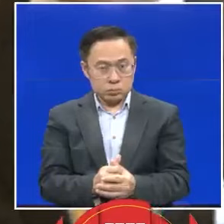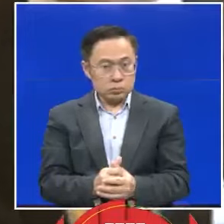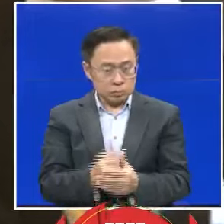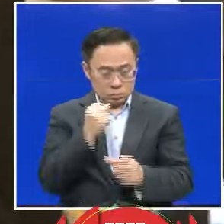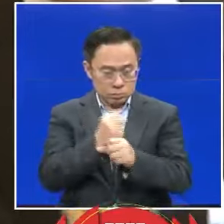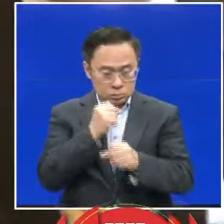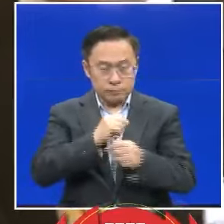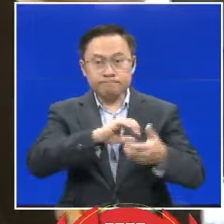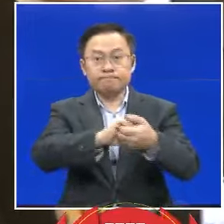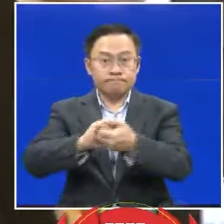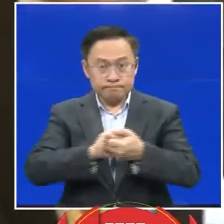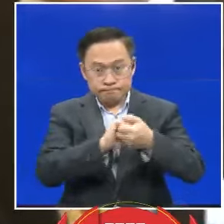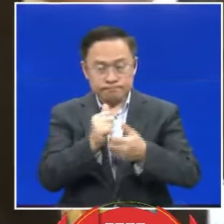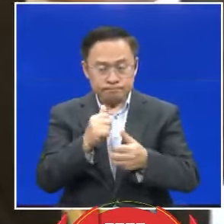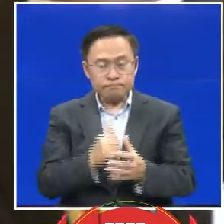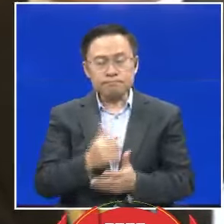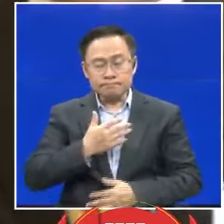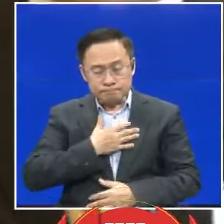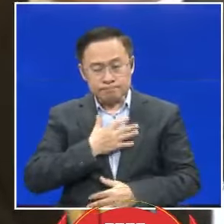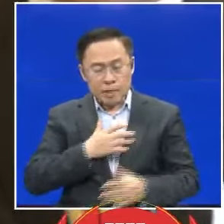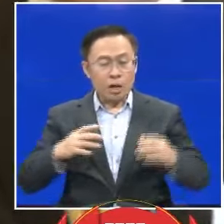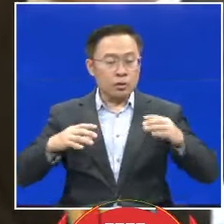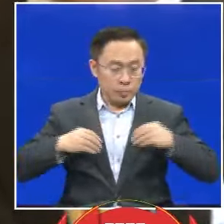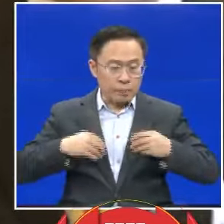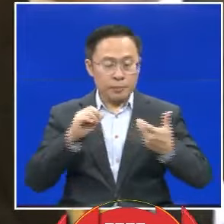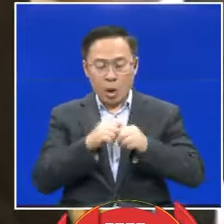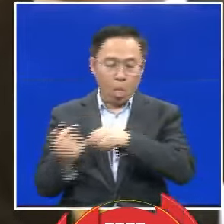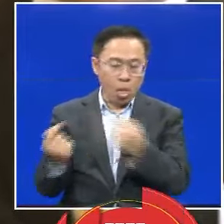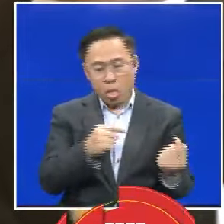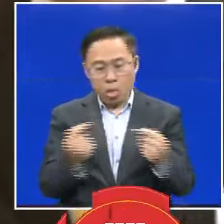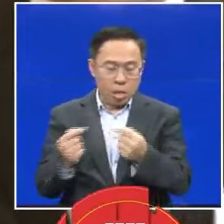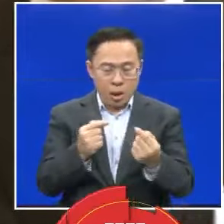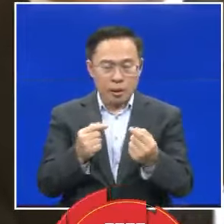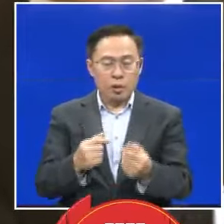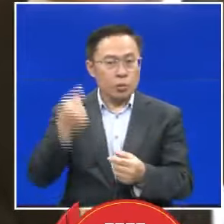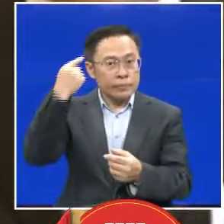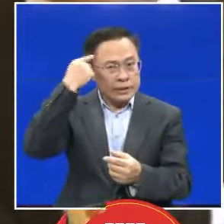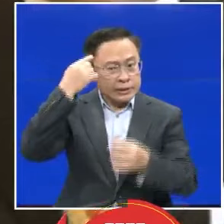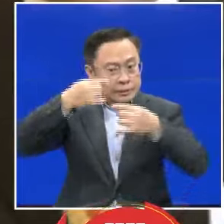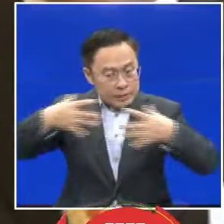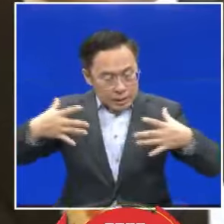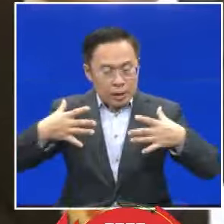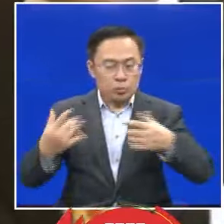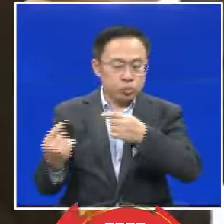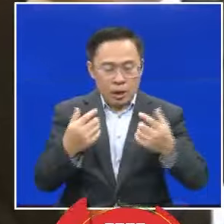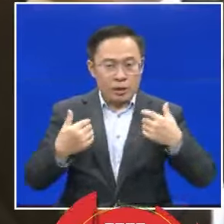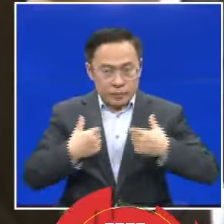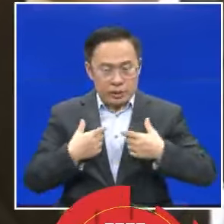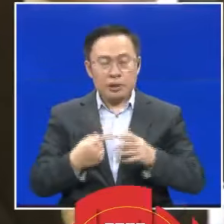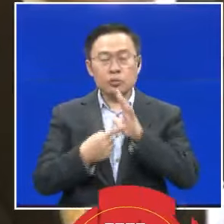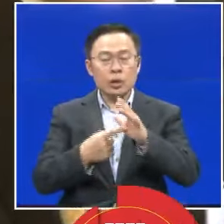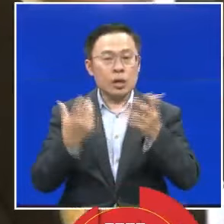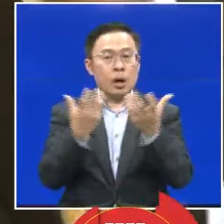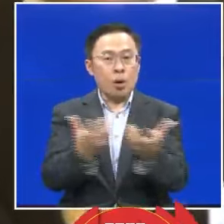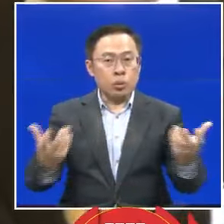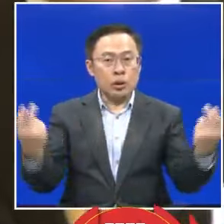ศที่ดีจะเห็นว่าที่ผ่านมาก็ยอมรับนะมันมีข้อถกเถียงกันหลายเรื่องอย่างเช่นเรื่องของอาวุธยุทโธปกรณ์ฉะนั้นเนี่ยก็ต้องม